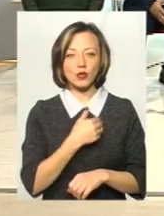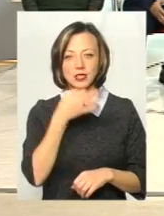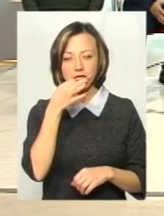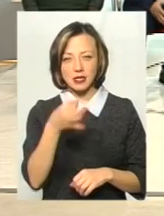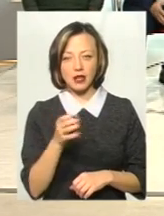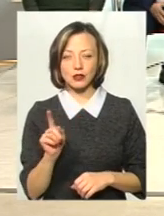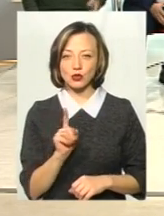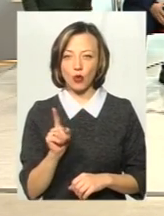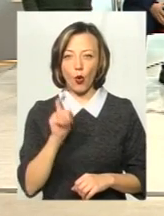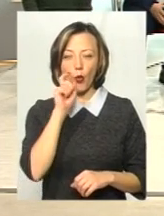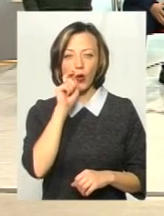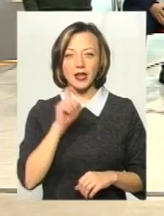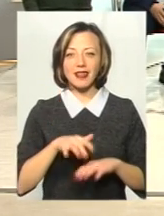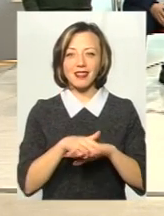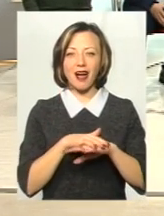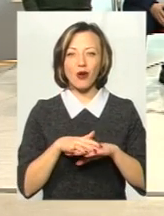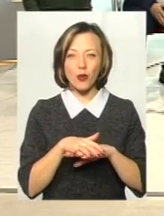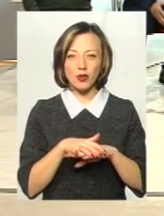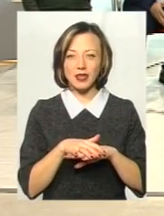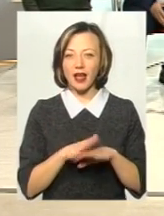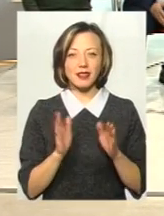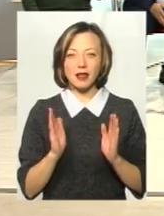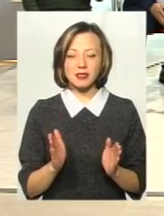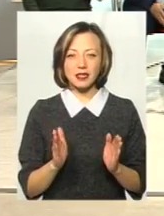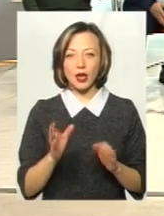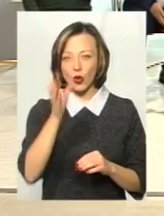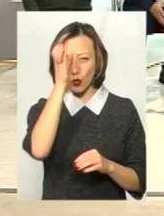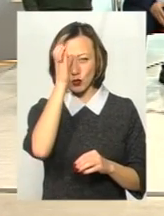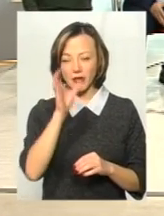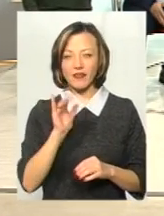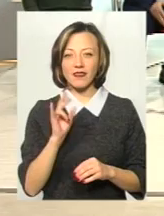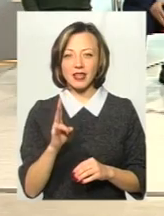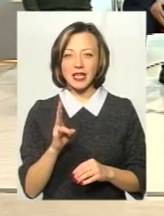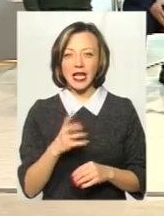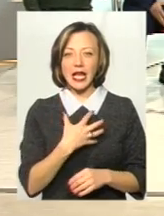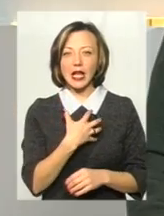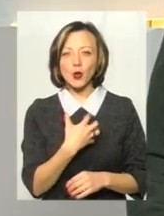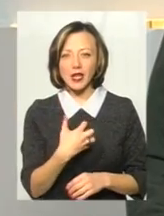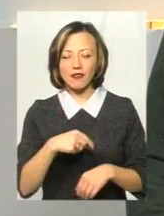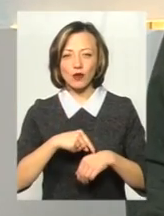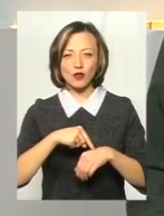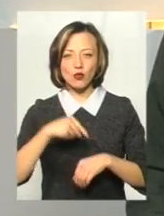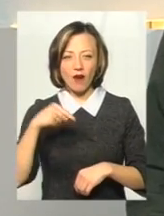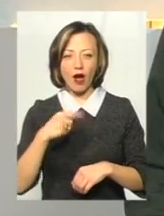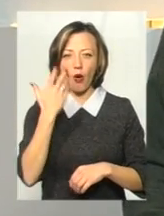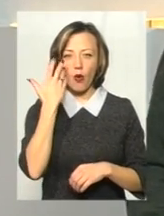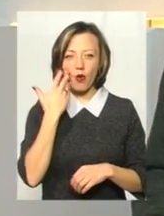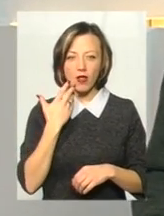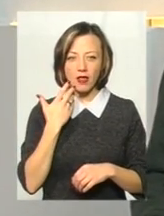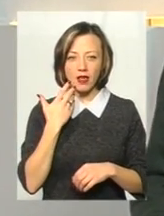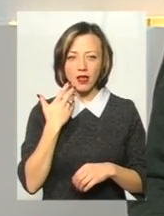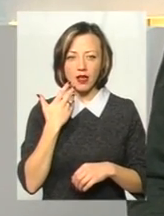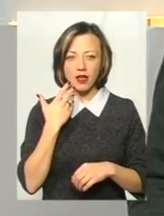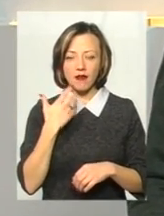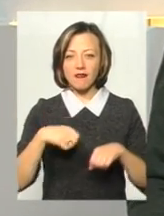що український народ, він не тільки розумний, він інтуїтивно відчуває, коли